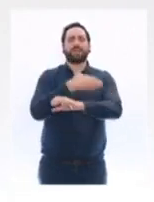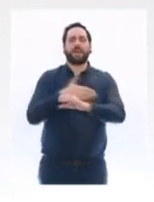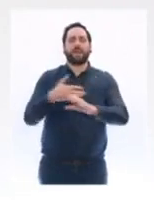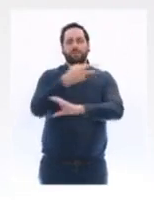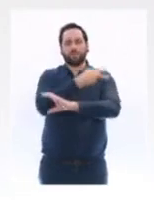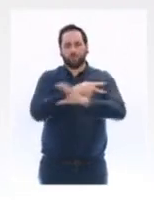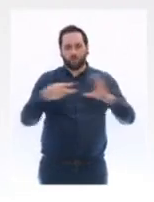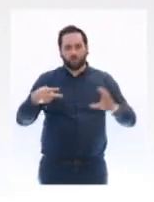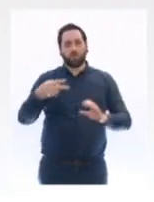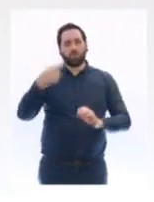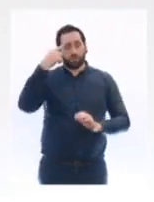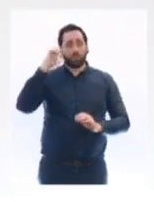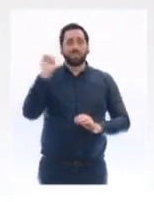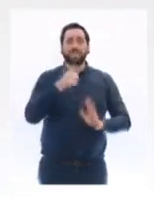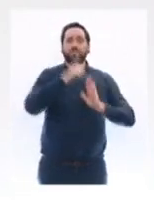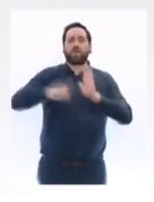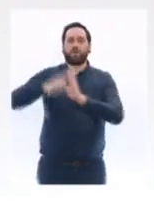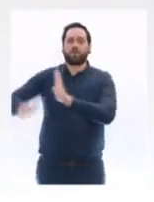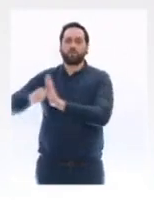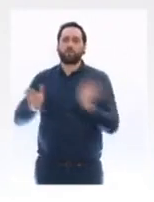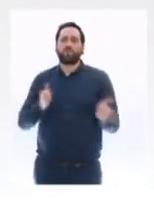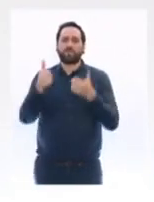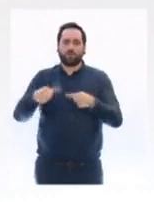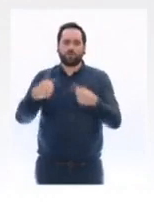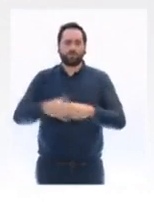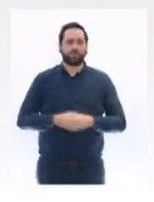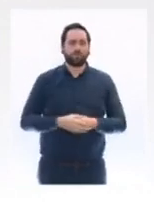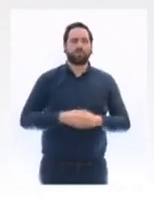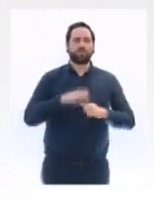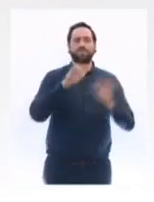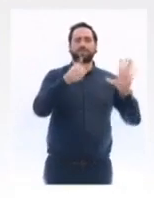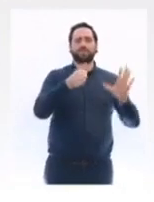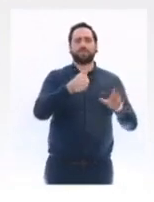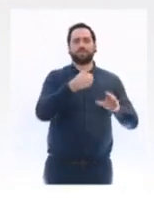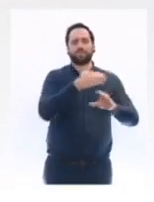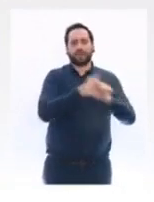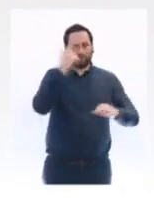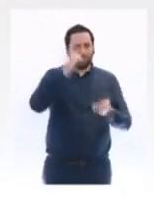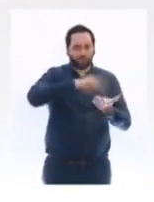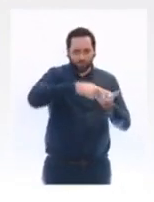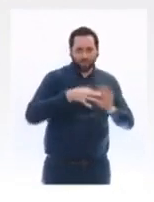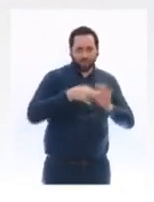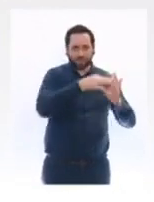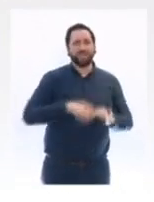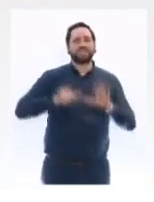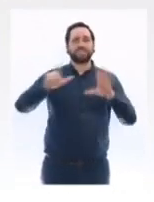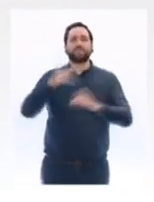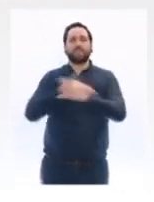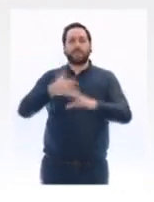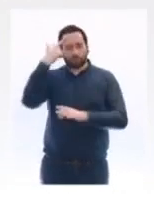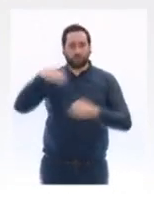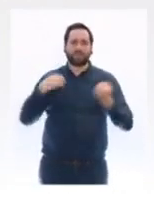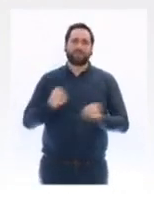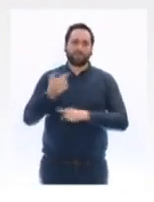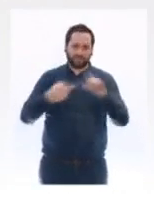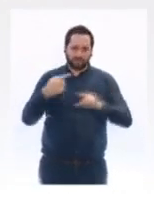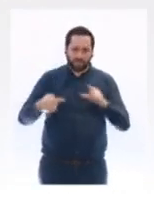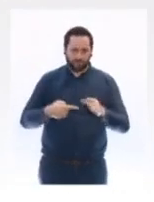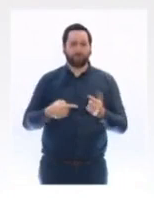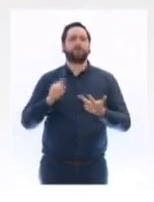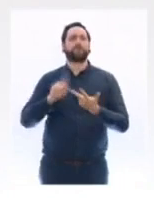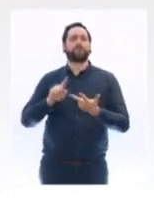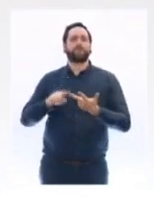Premier ministre à la représentation nationale, nous inscrirons dans le projet de loi de finances rectificative de fin d'année une somme plus importante de